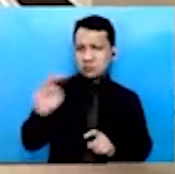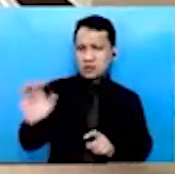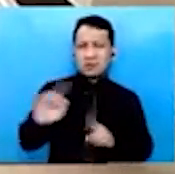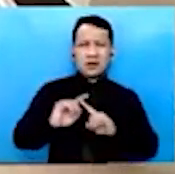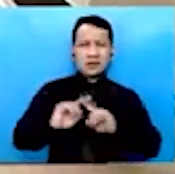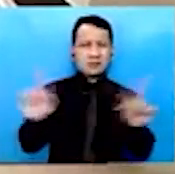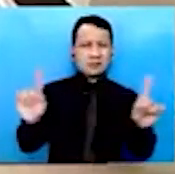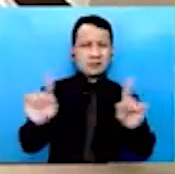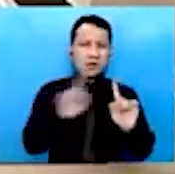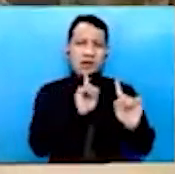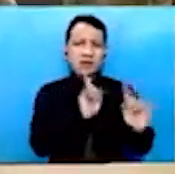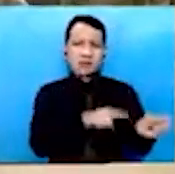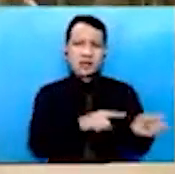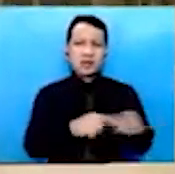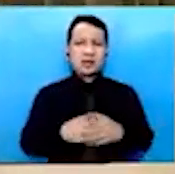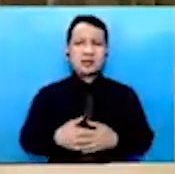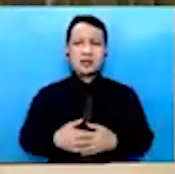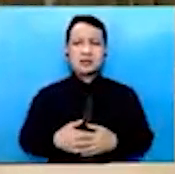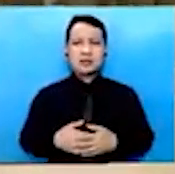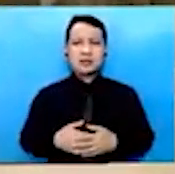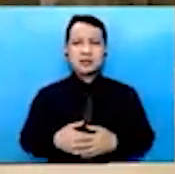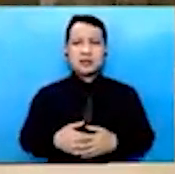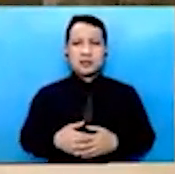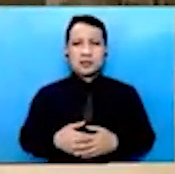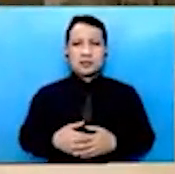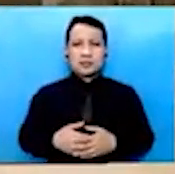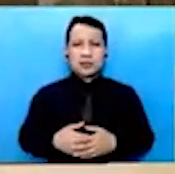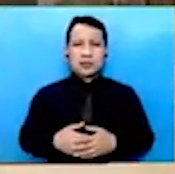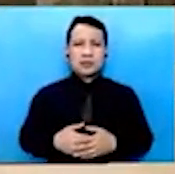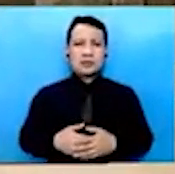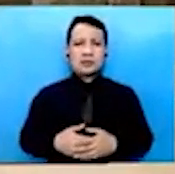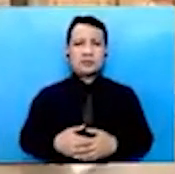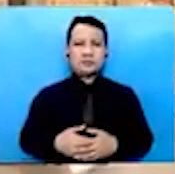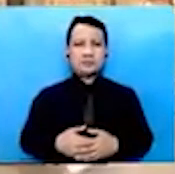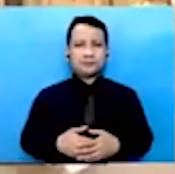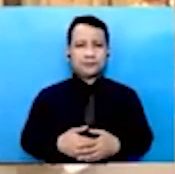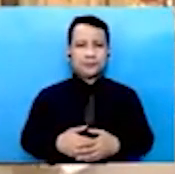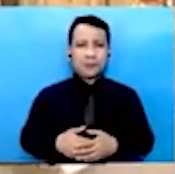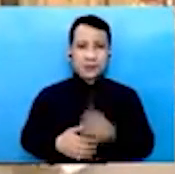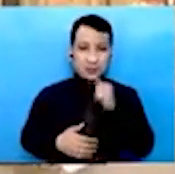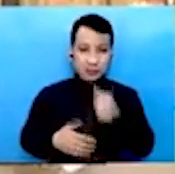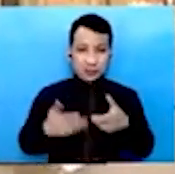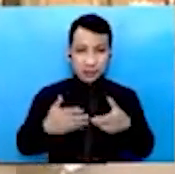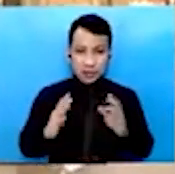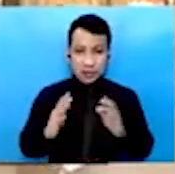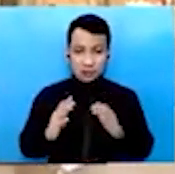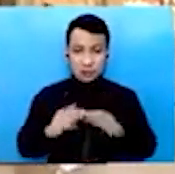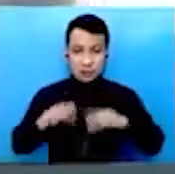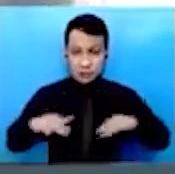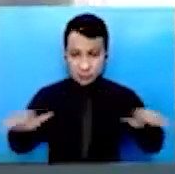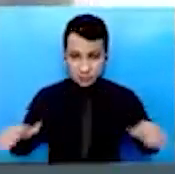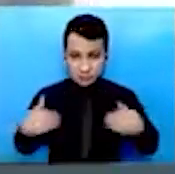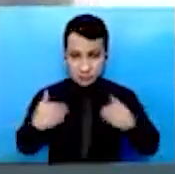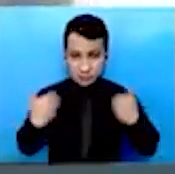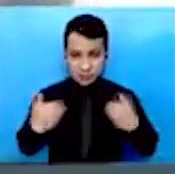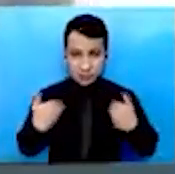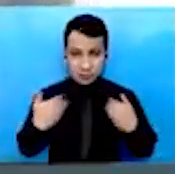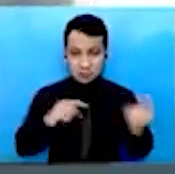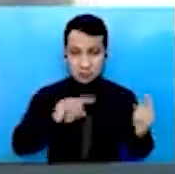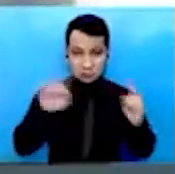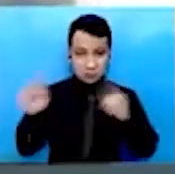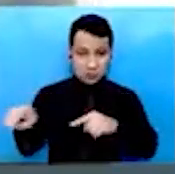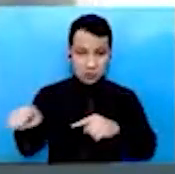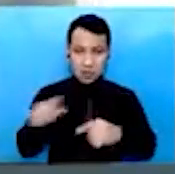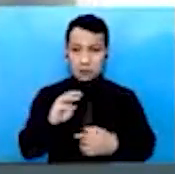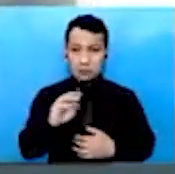sagot nito. Ang hindi natin inaalaw pa ngayon ay yung mga minor de edad na magpunta sa mga